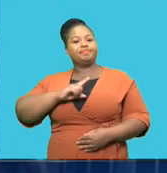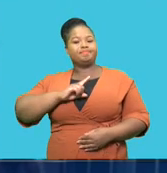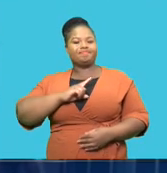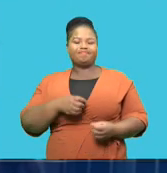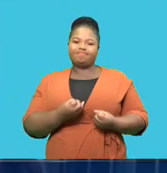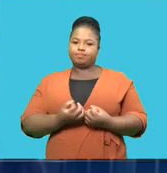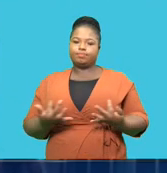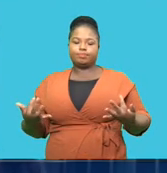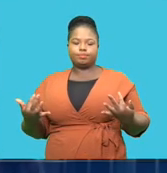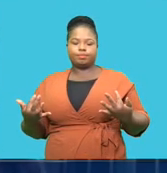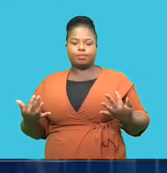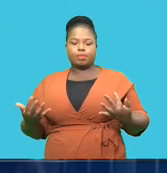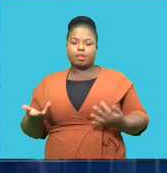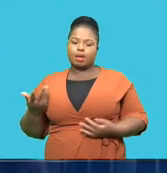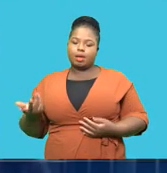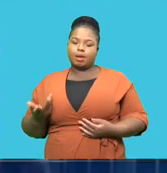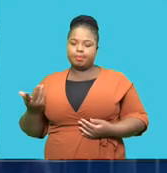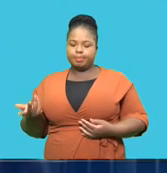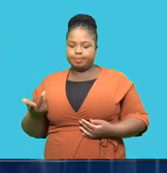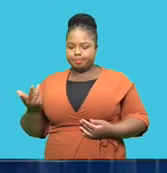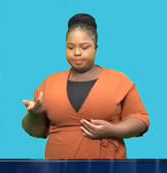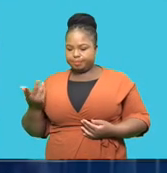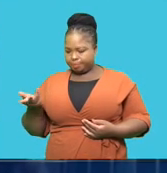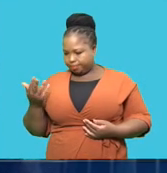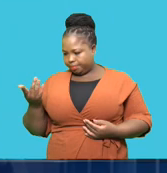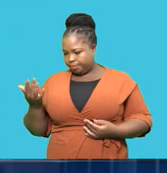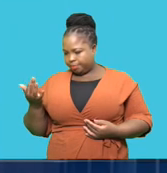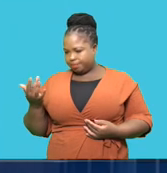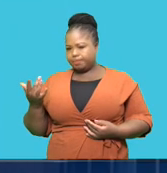combination of ilento ama